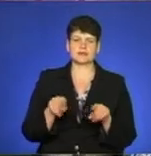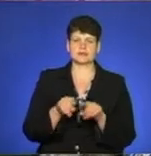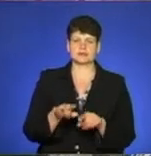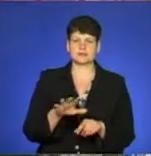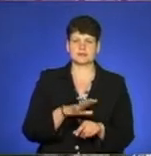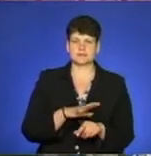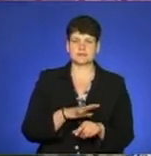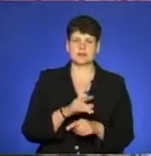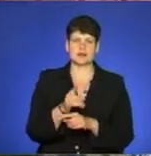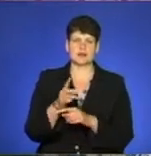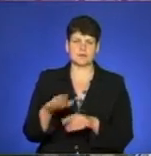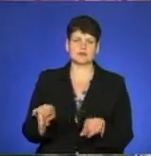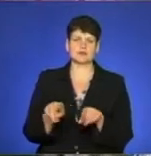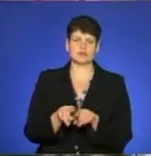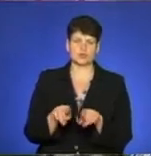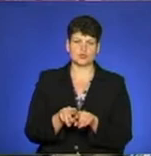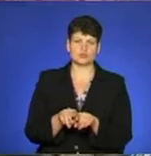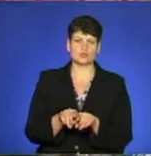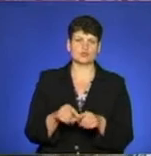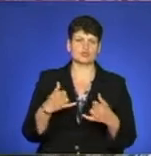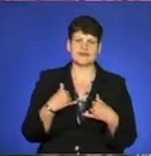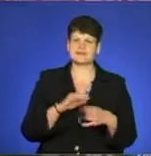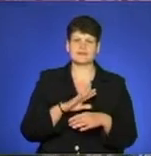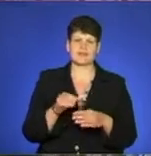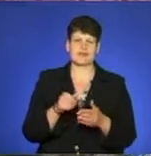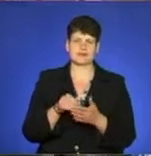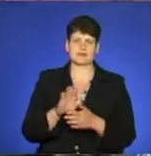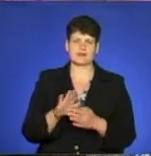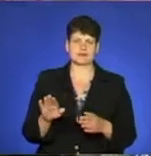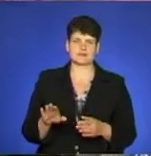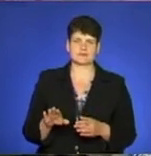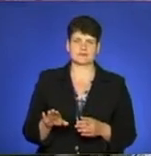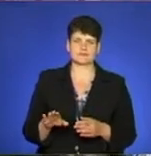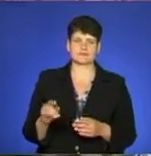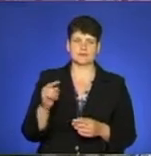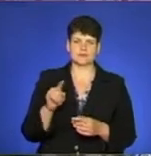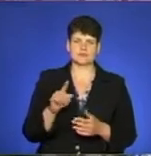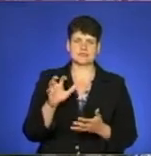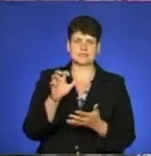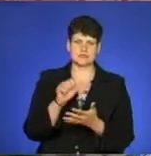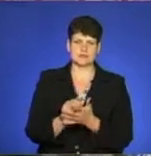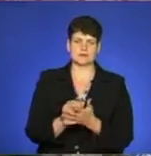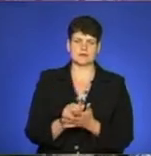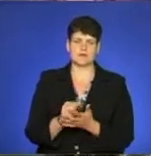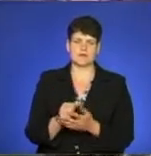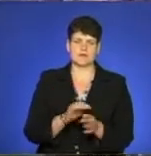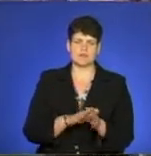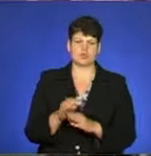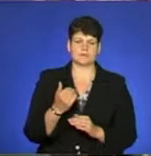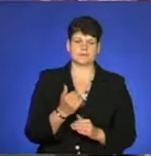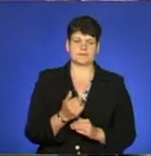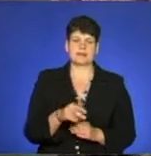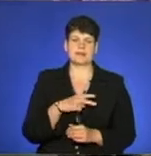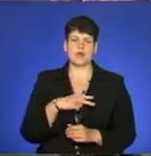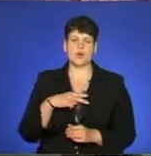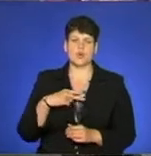кілька гармат, які теж нас не відказували, тому що займалися їм повністю. Нагороди